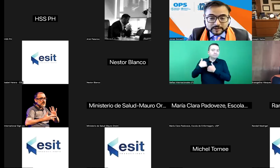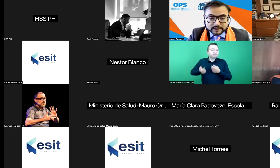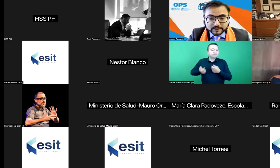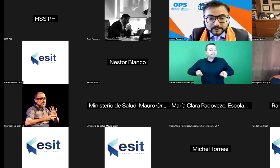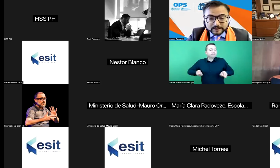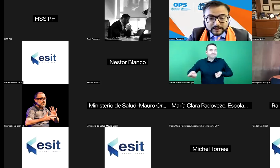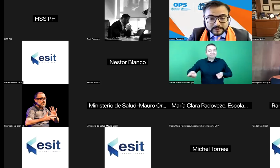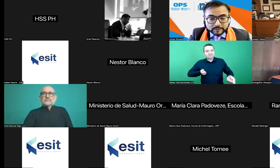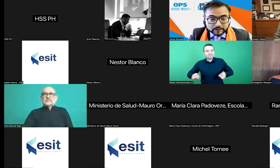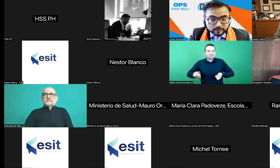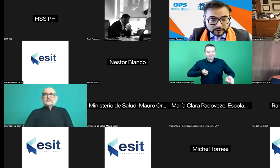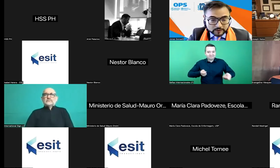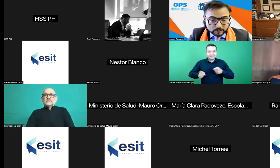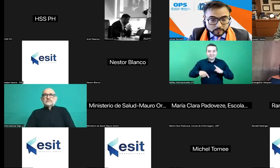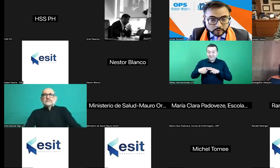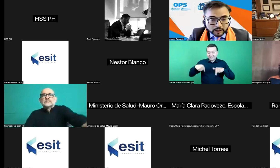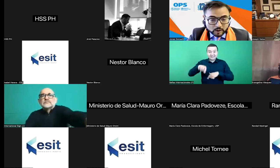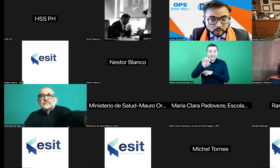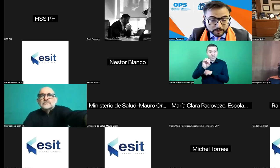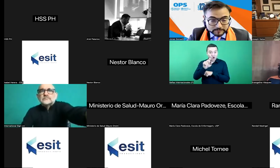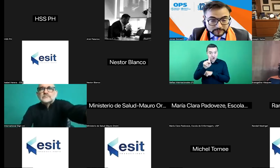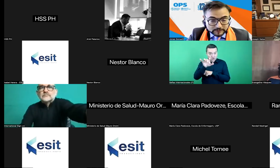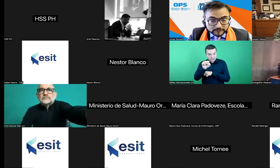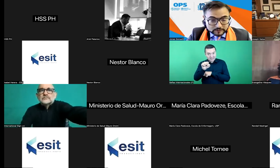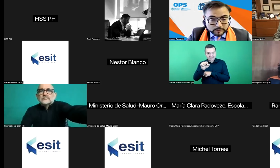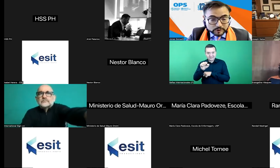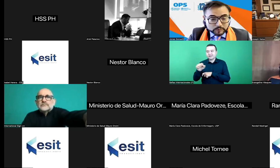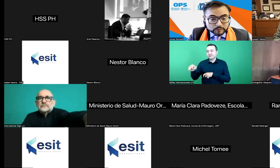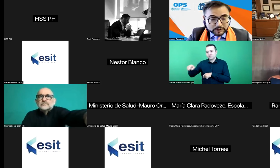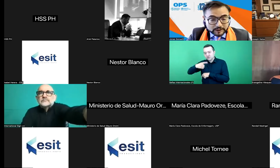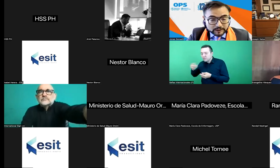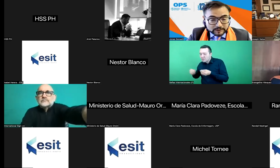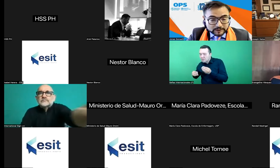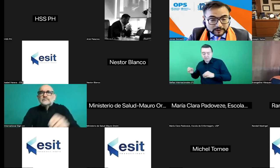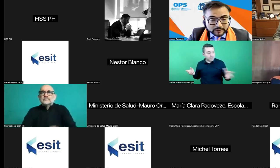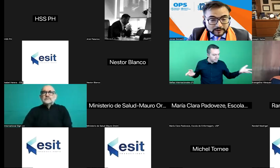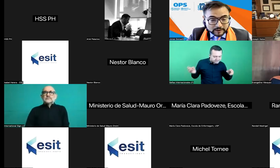d'accueillir Evangelina Vázquez dans cet événement.